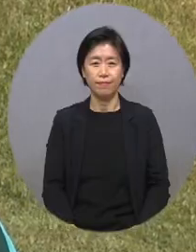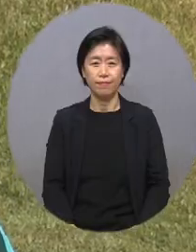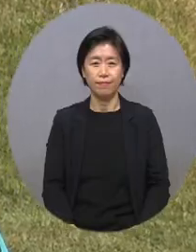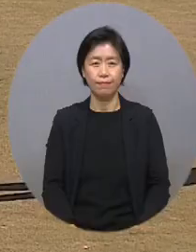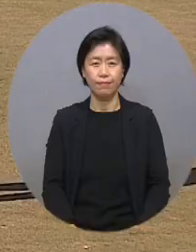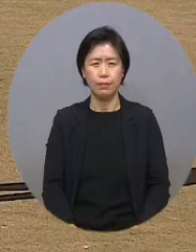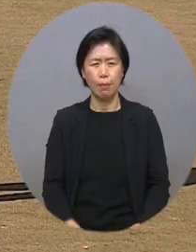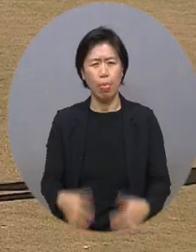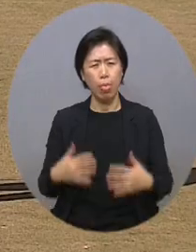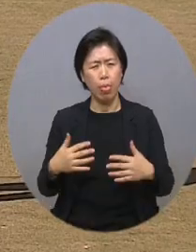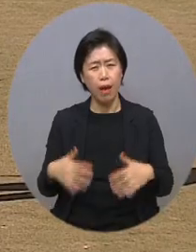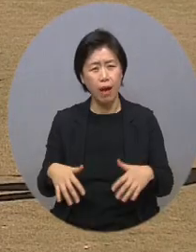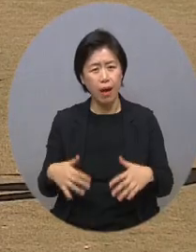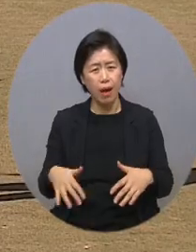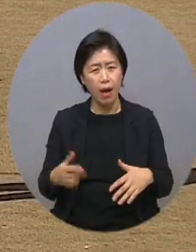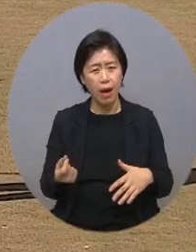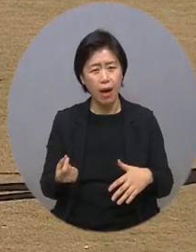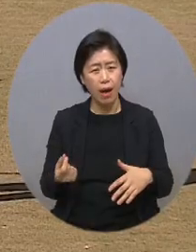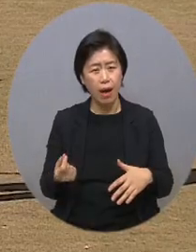약하다.